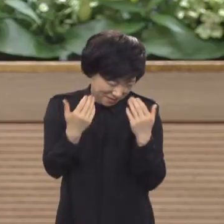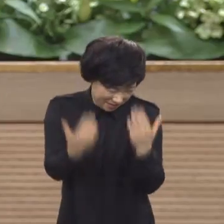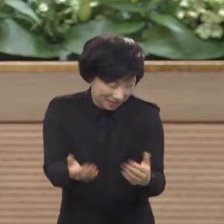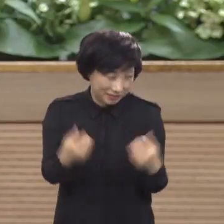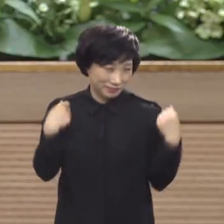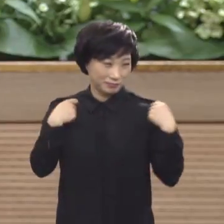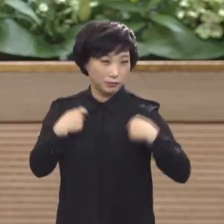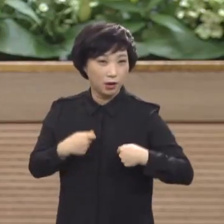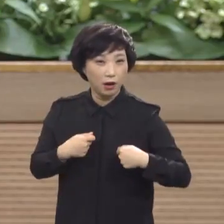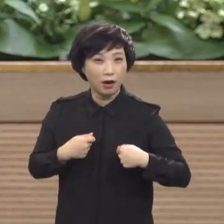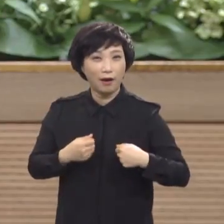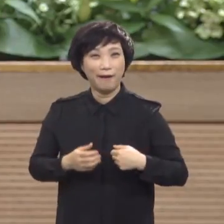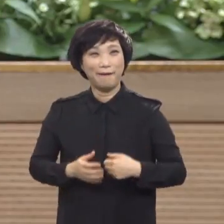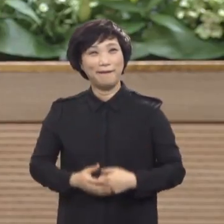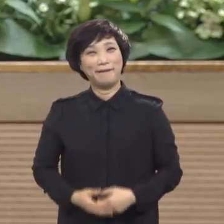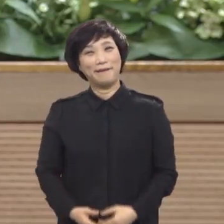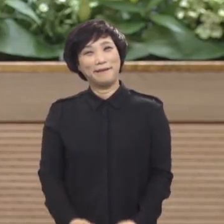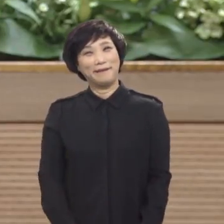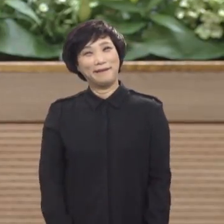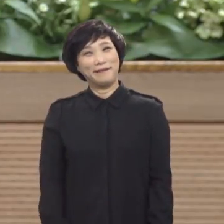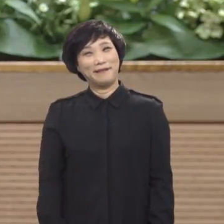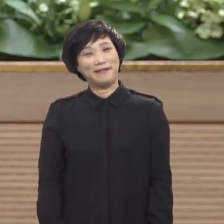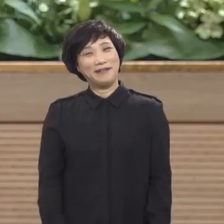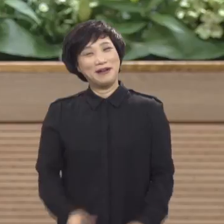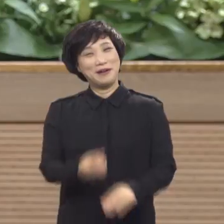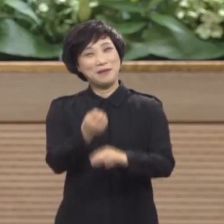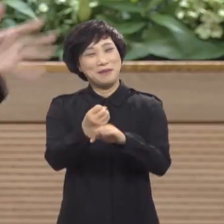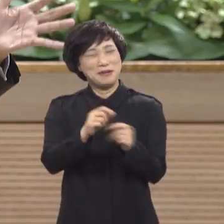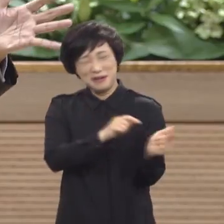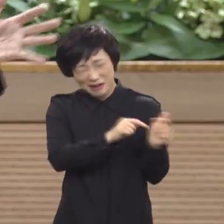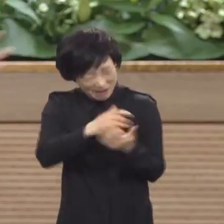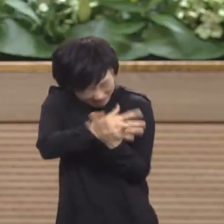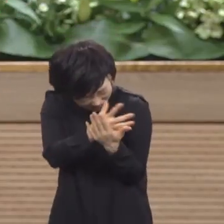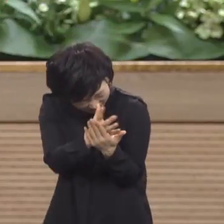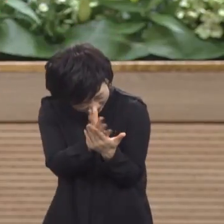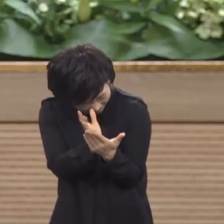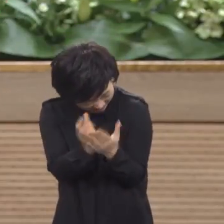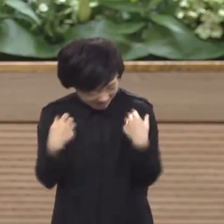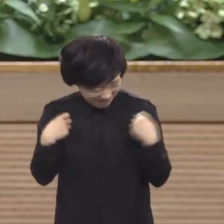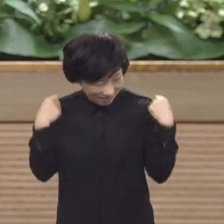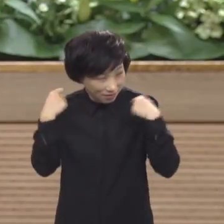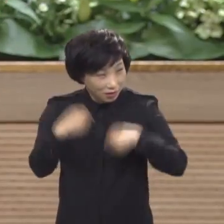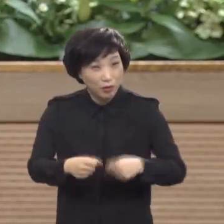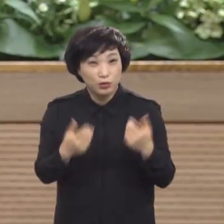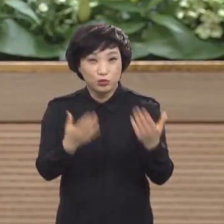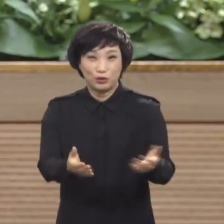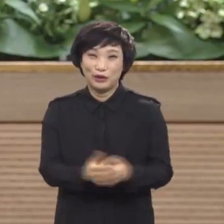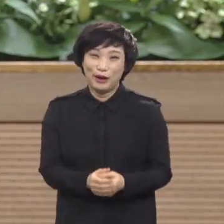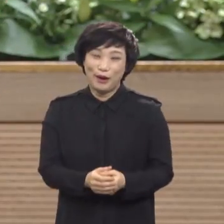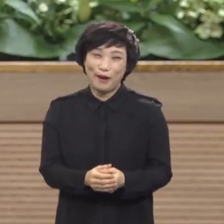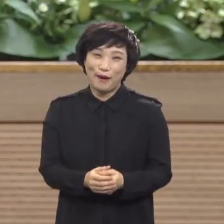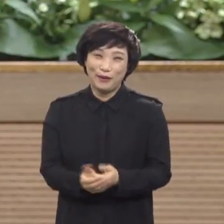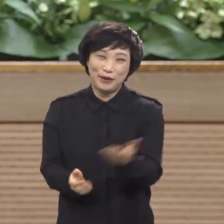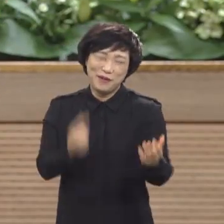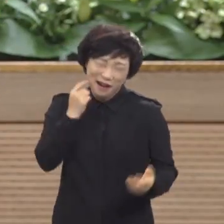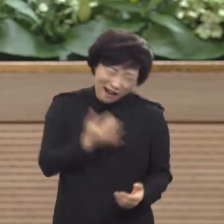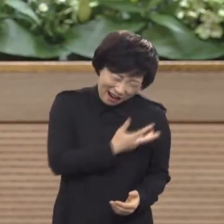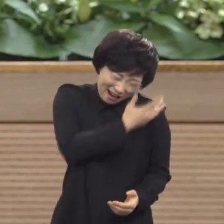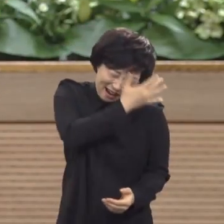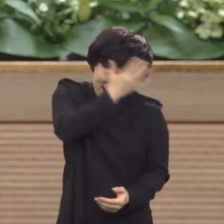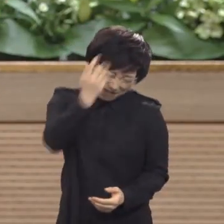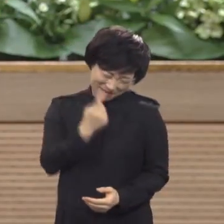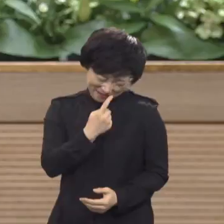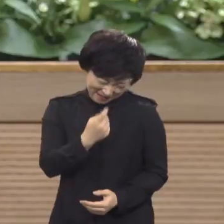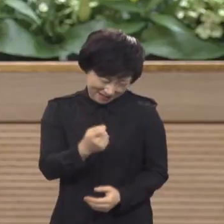이렇게 단장시켰대야. 참으로 아름답도다. 이렇게 단장시켰대야. 이게 아주